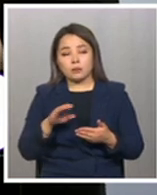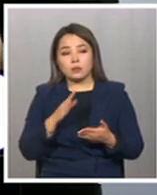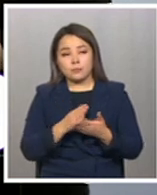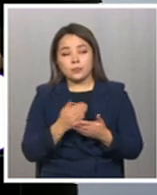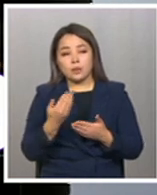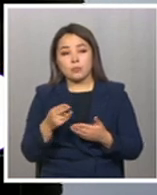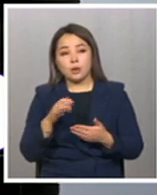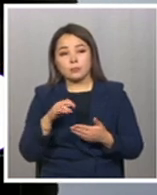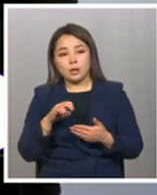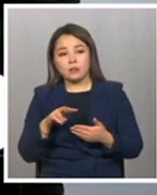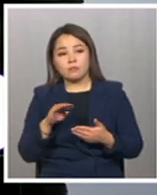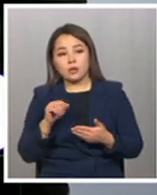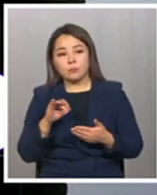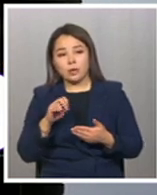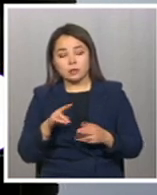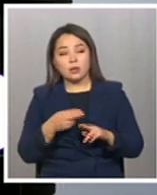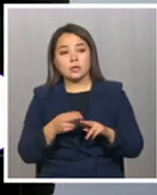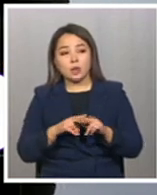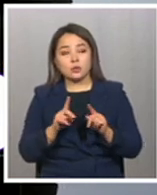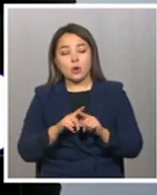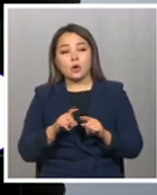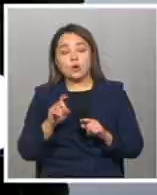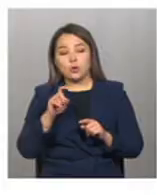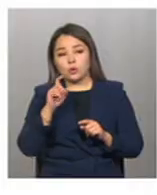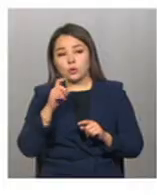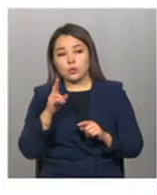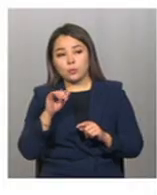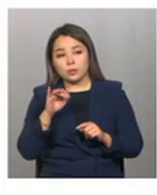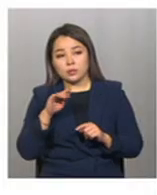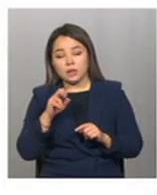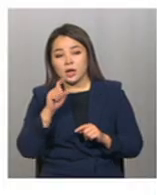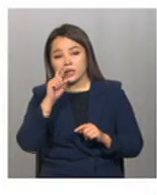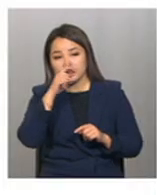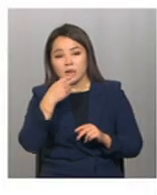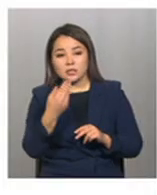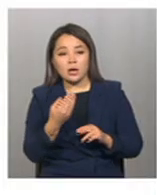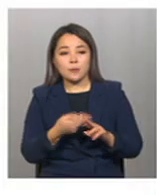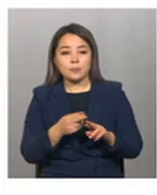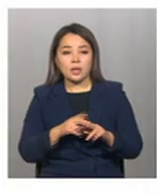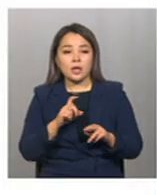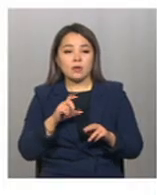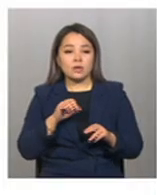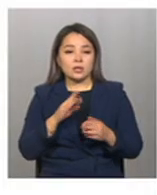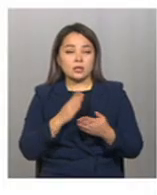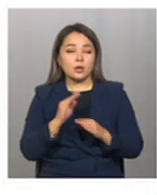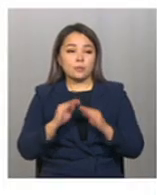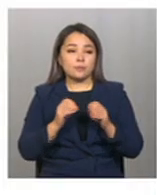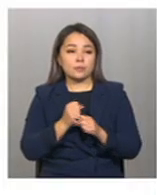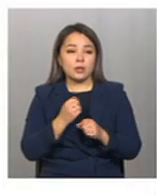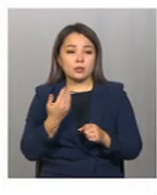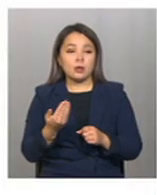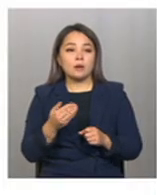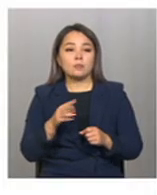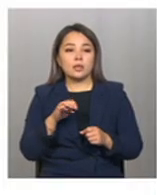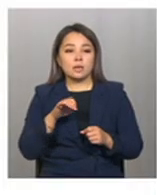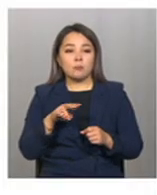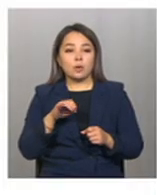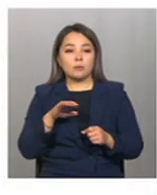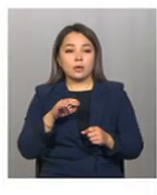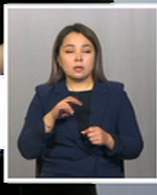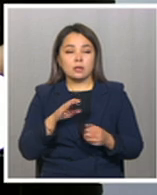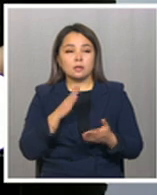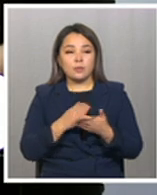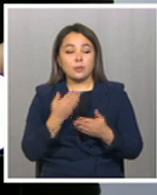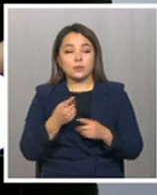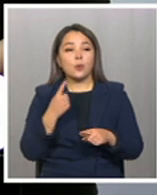пропил формиат, немесе құмырсқа қышқылының пропил эфирі. Метил пропионат, яғни бұл